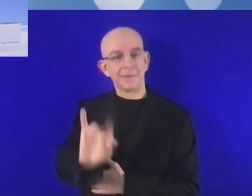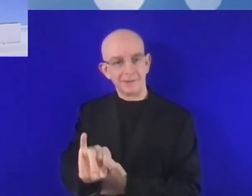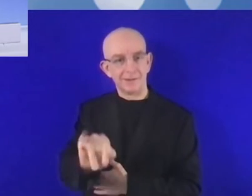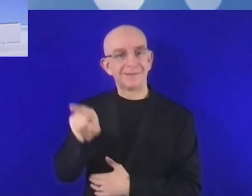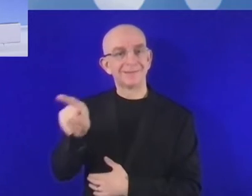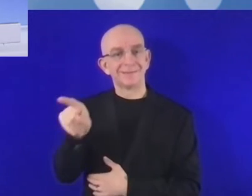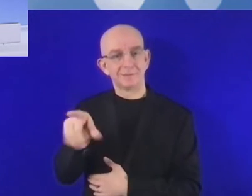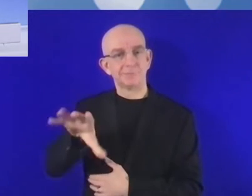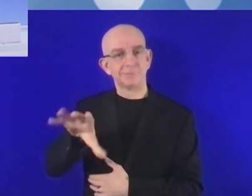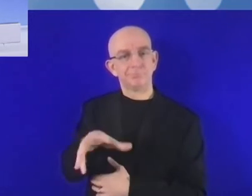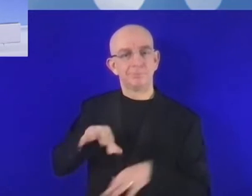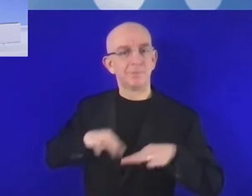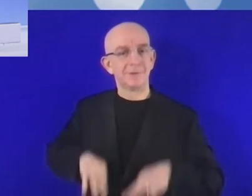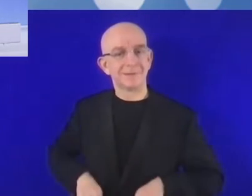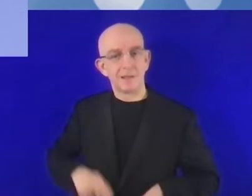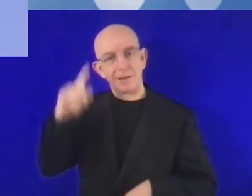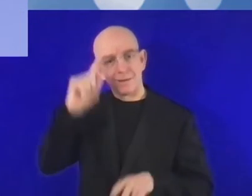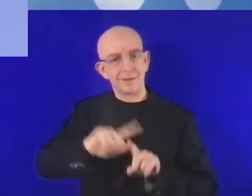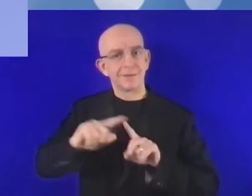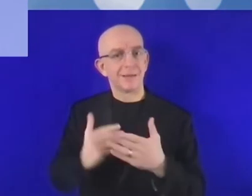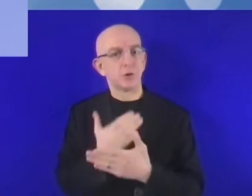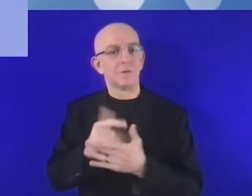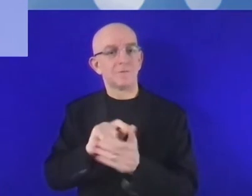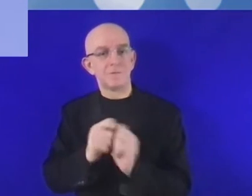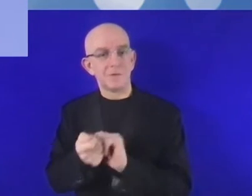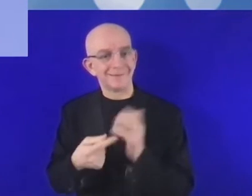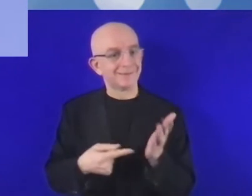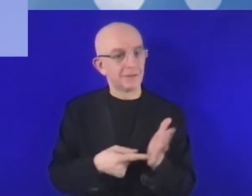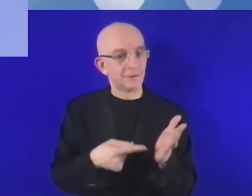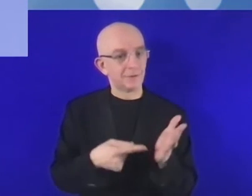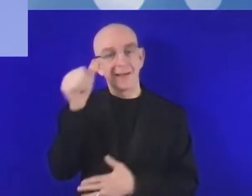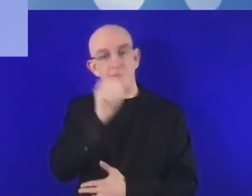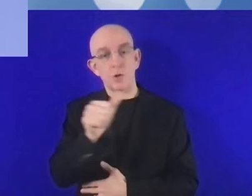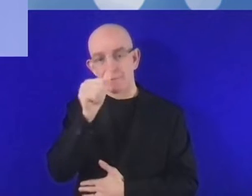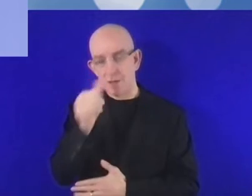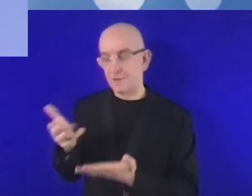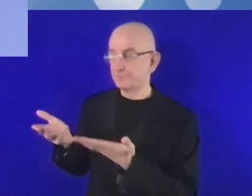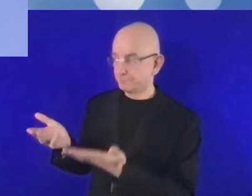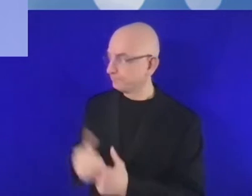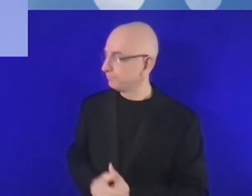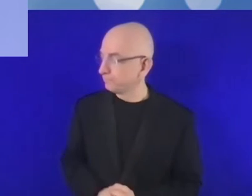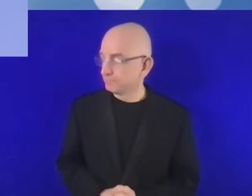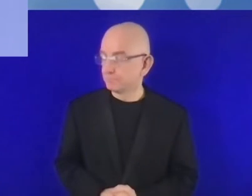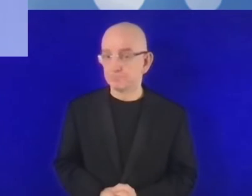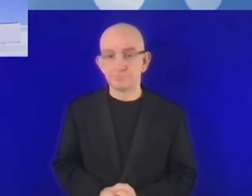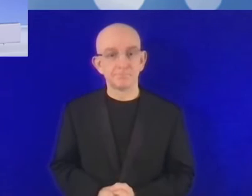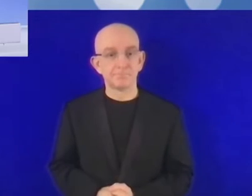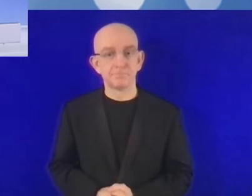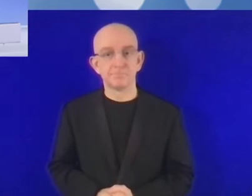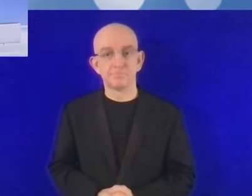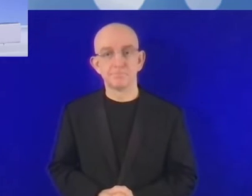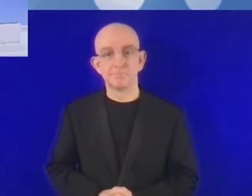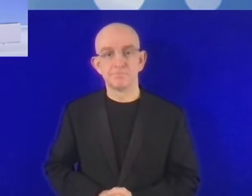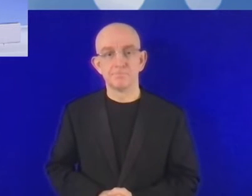ограничились такими краткими выступлениями. Сначала госпожа Хория Алимахти из Эфиопии.